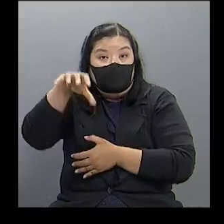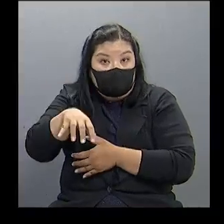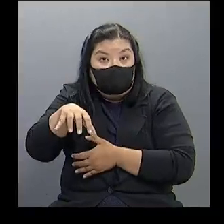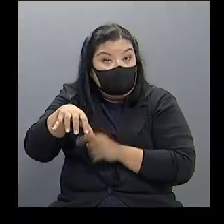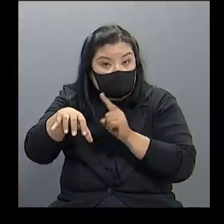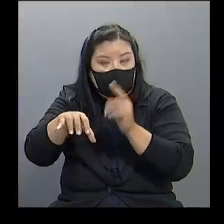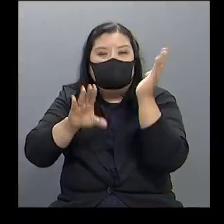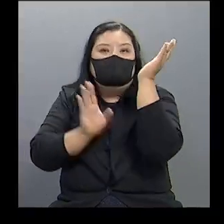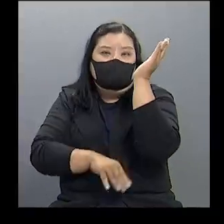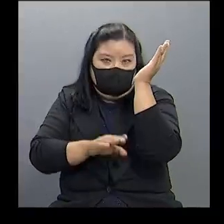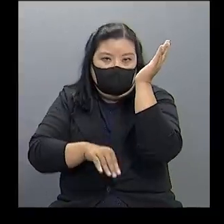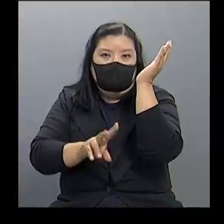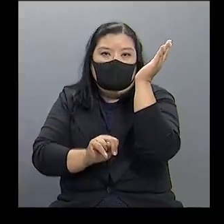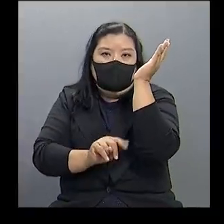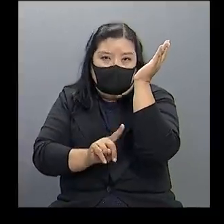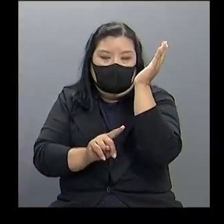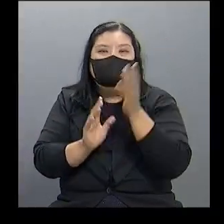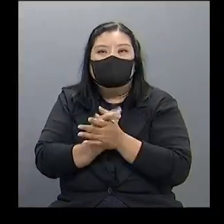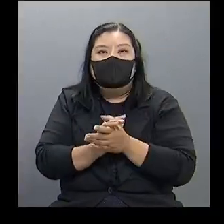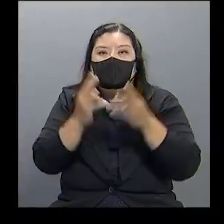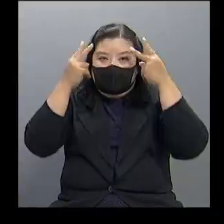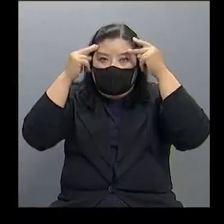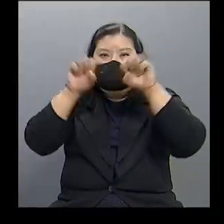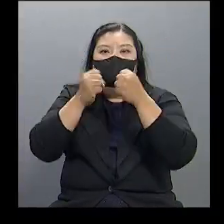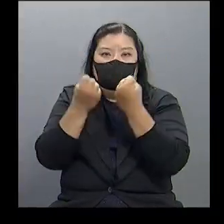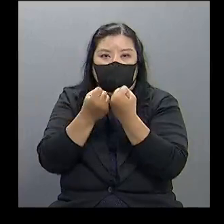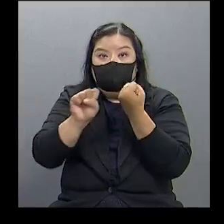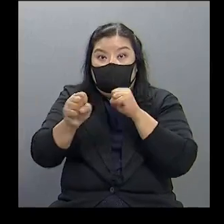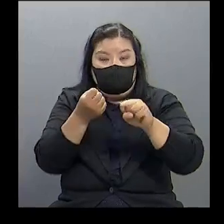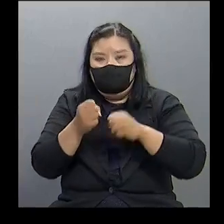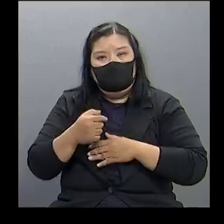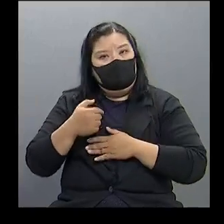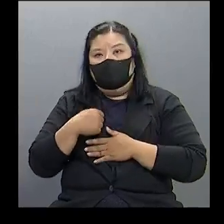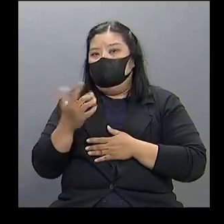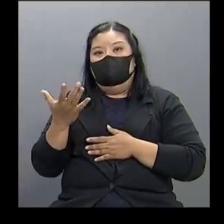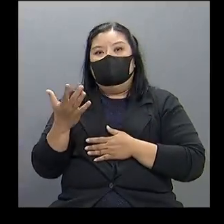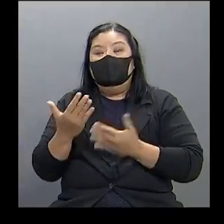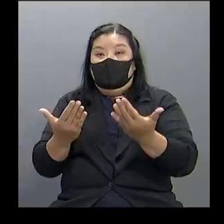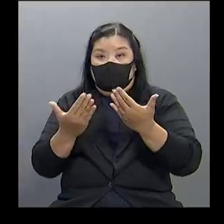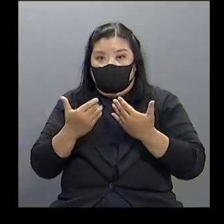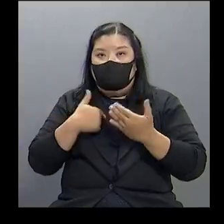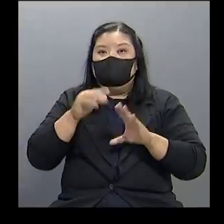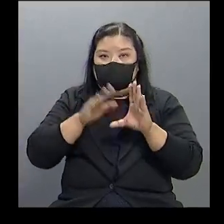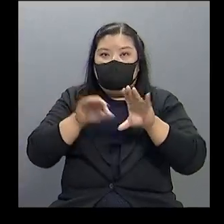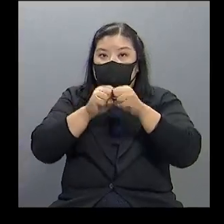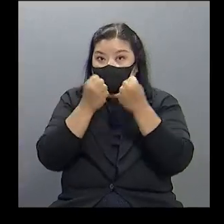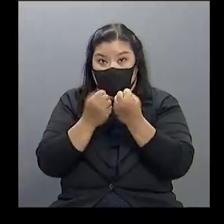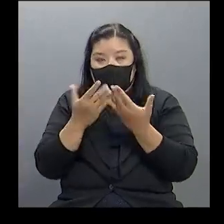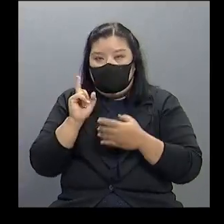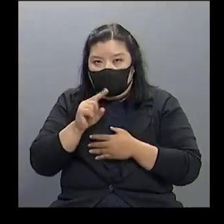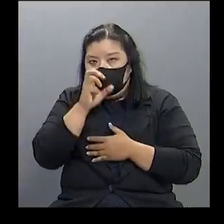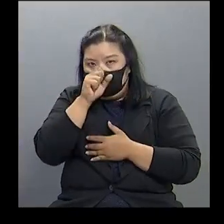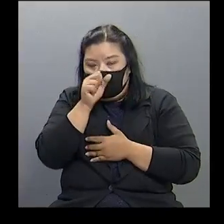ยนายกสมาคมกีฬาเทควันโดแห่งประเทศไทยก็ยืนยันว่าไม่มีนโยบายในการฝากเข้าสมาคมหากไม่มีการสอบคัดเลือกและจะดำเนิน